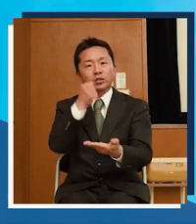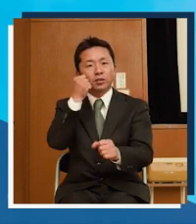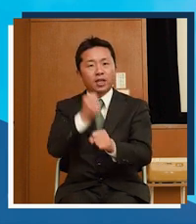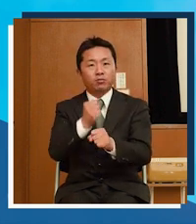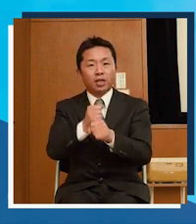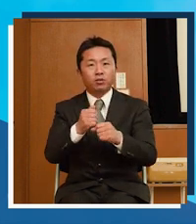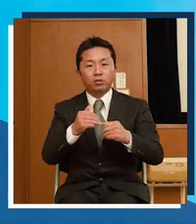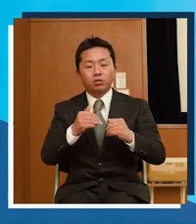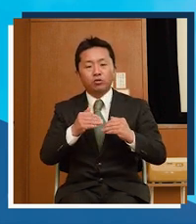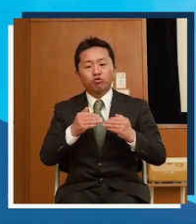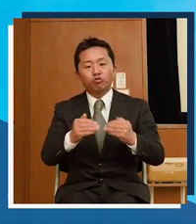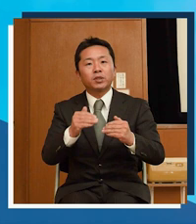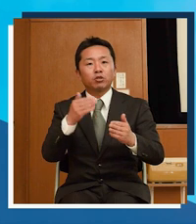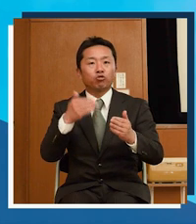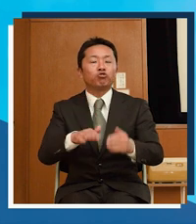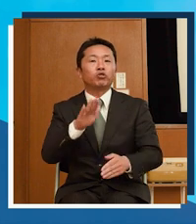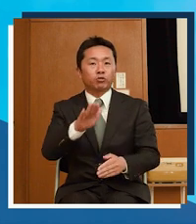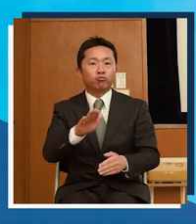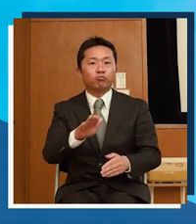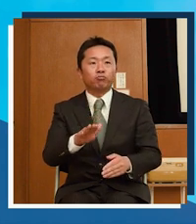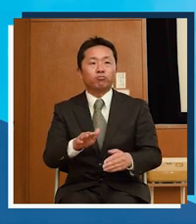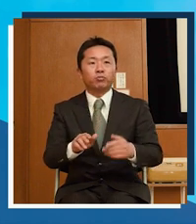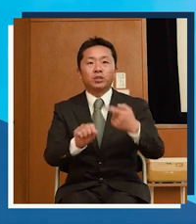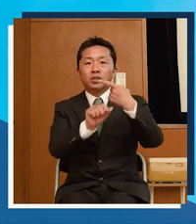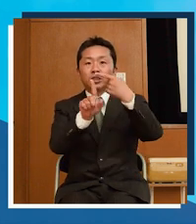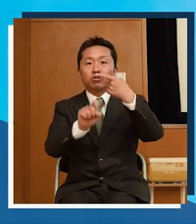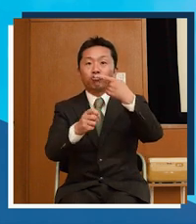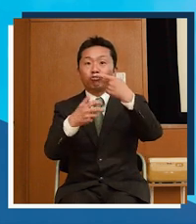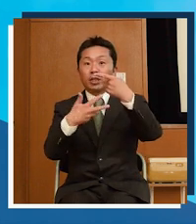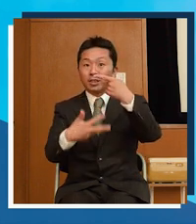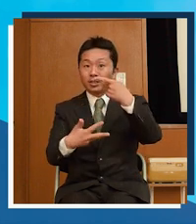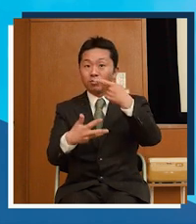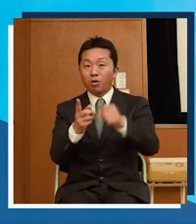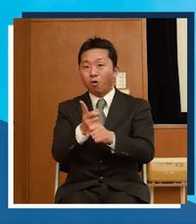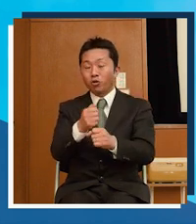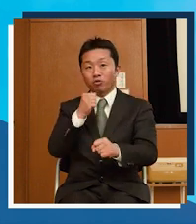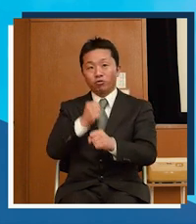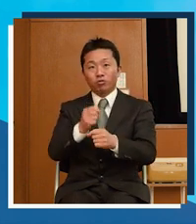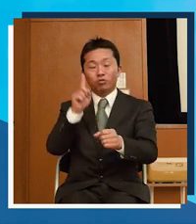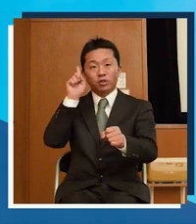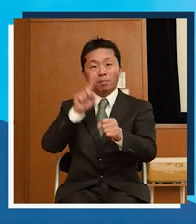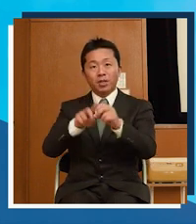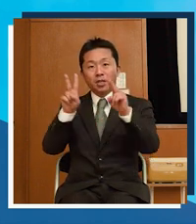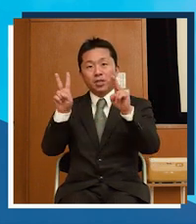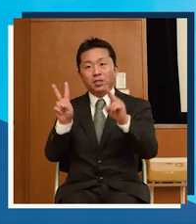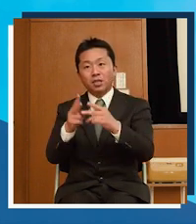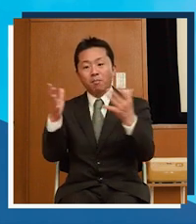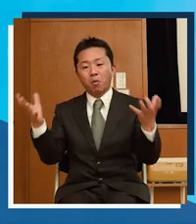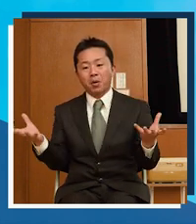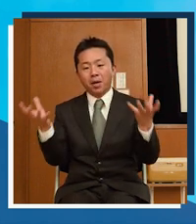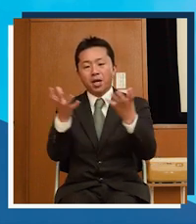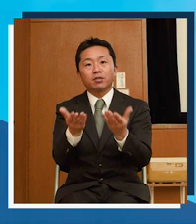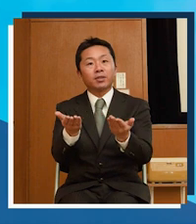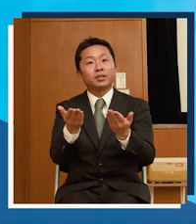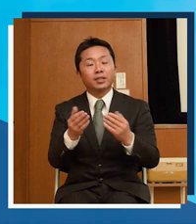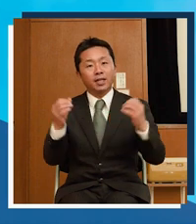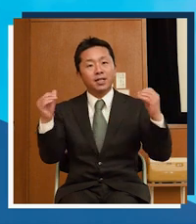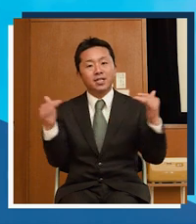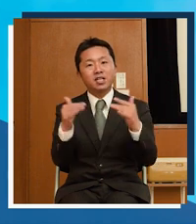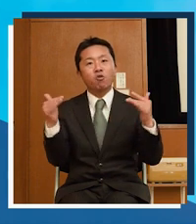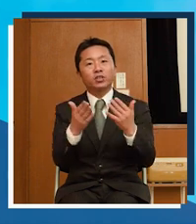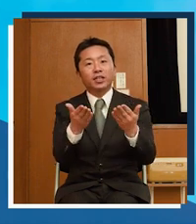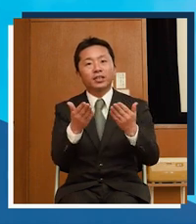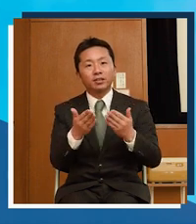取り組んでいますえ18日にはこの基本方針を作るために専門家の方々に集まって議論をしていただいている